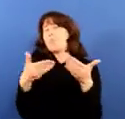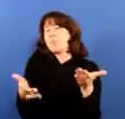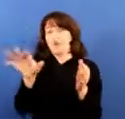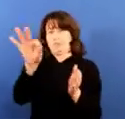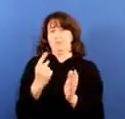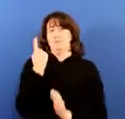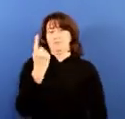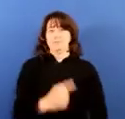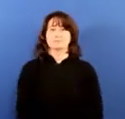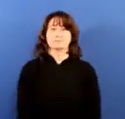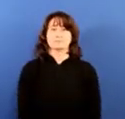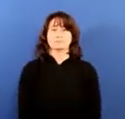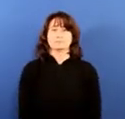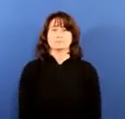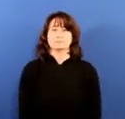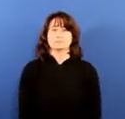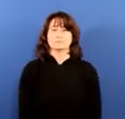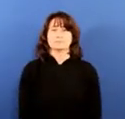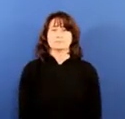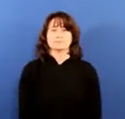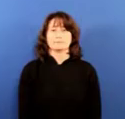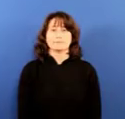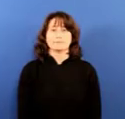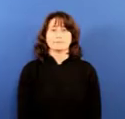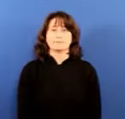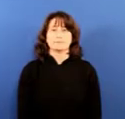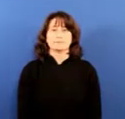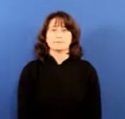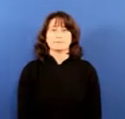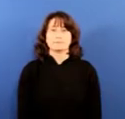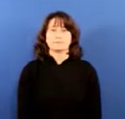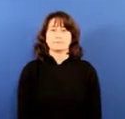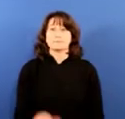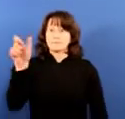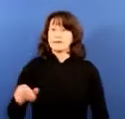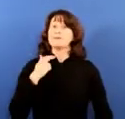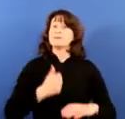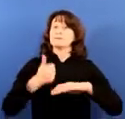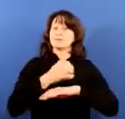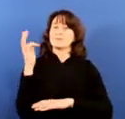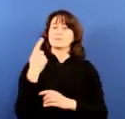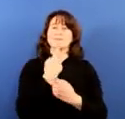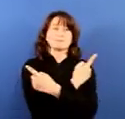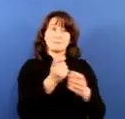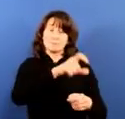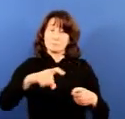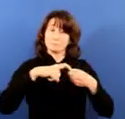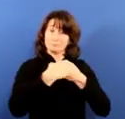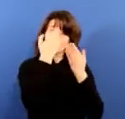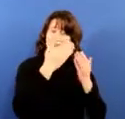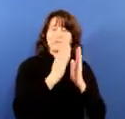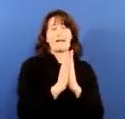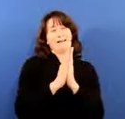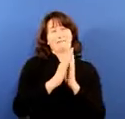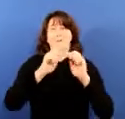eta Bilboko udalak hirirako eta lurralderako baterako marka bat aurkitzeko asmoz sustatu duten brandineko